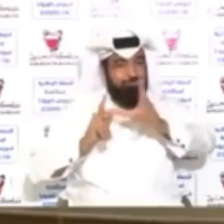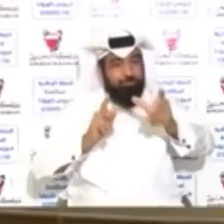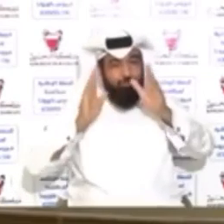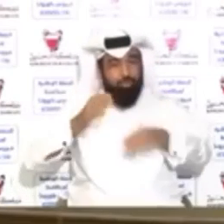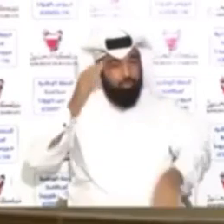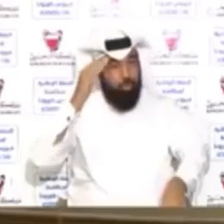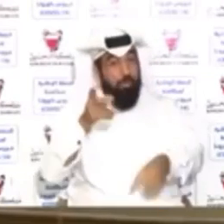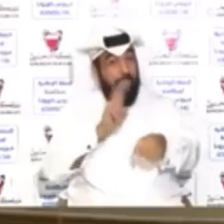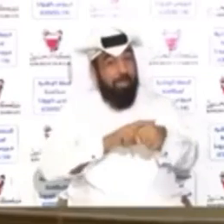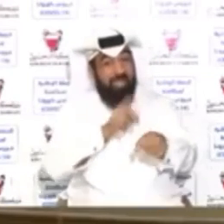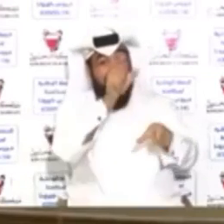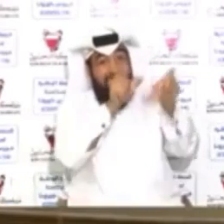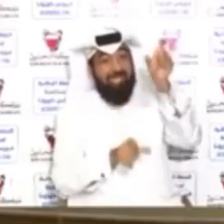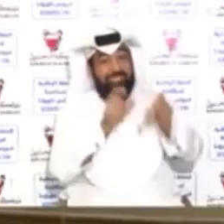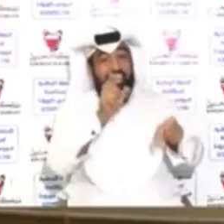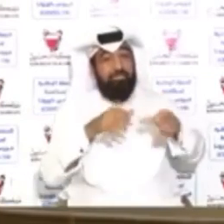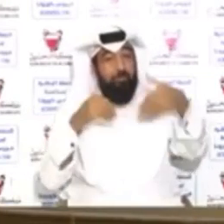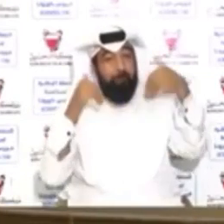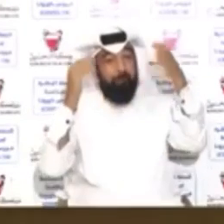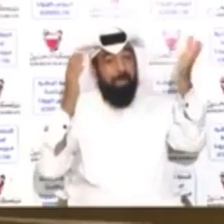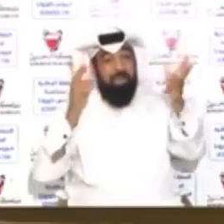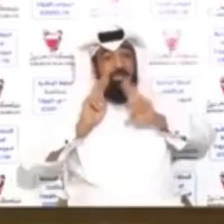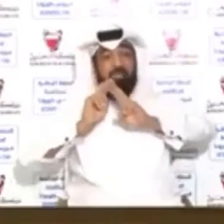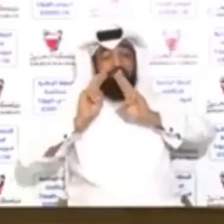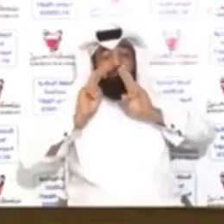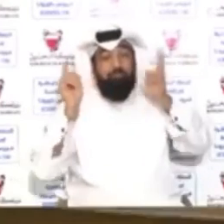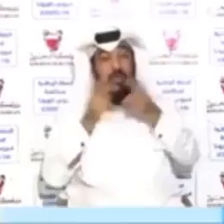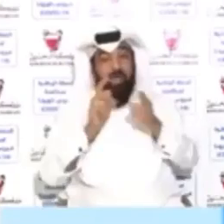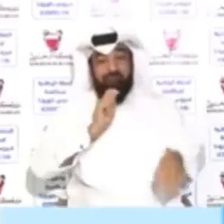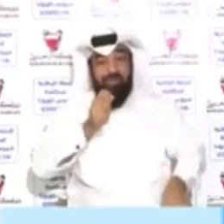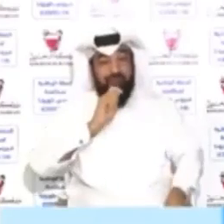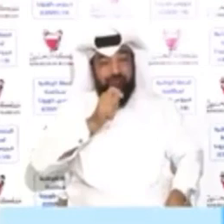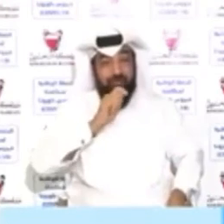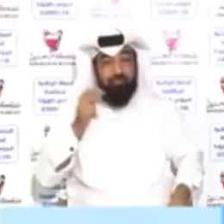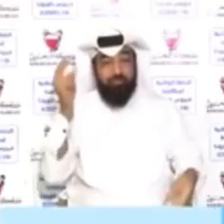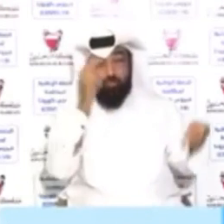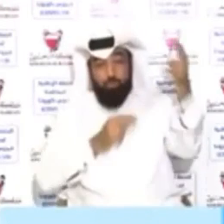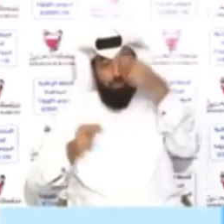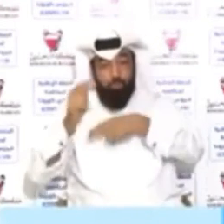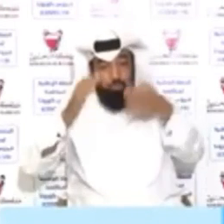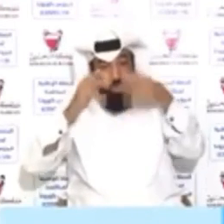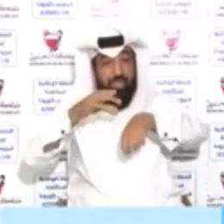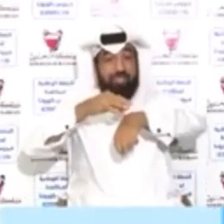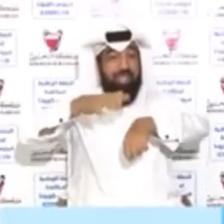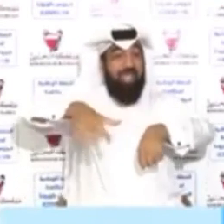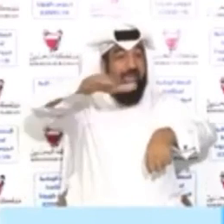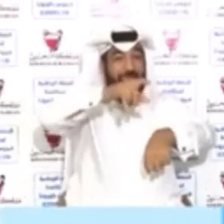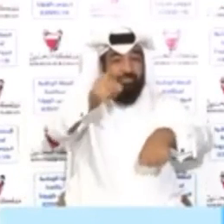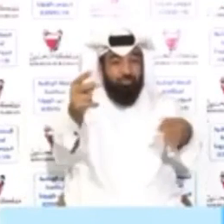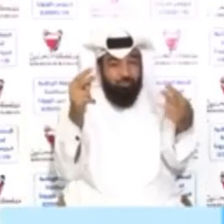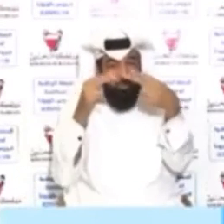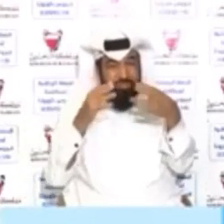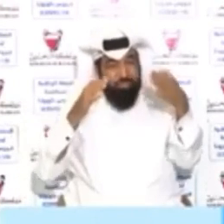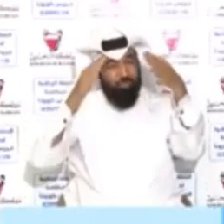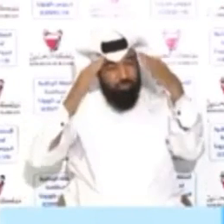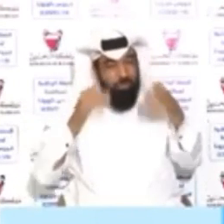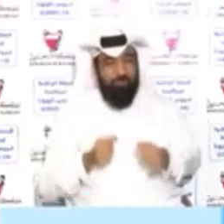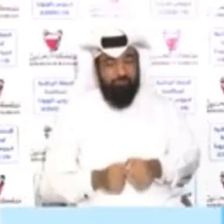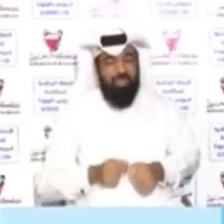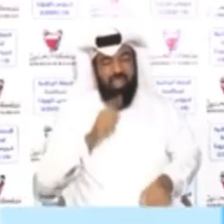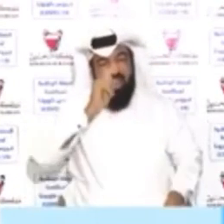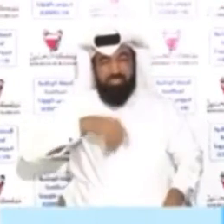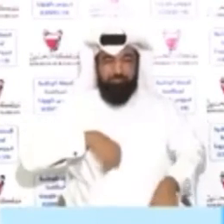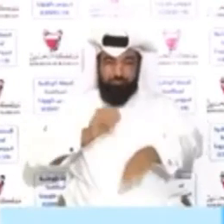من إيجاز ورد على أسئلة زملائنا الصحفيين الذين أيضا نتوجه لهم بالشكر، والشكر موصول لكم مشاهدينا على المتابعة. قبل الختام لابد